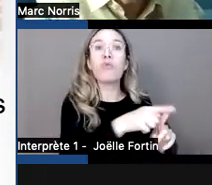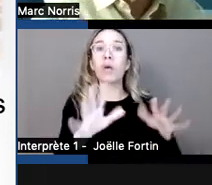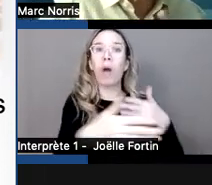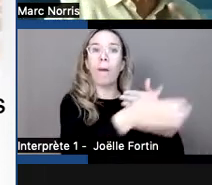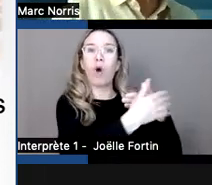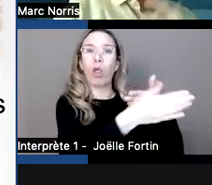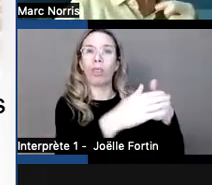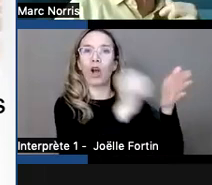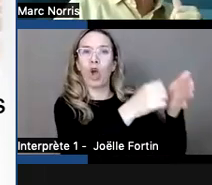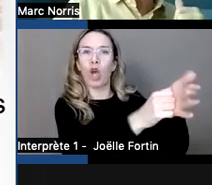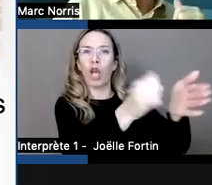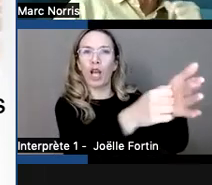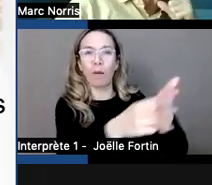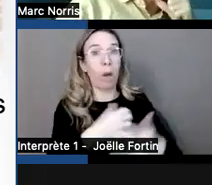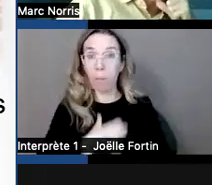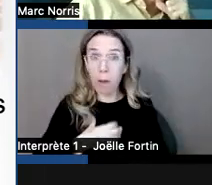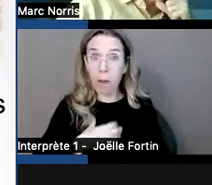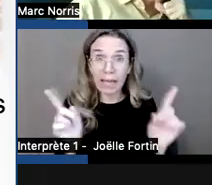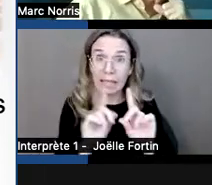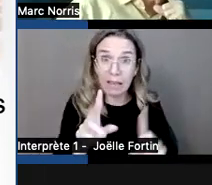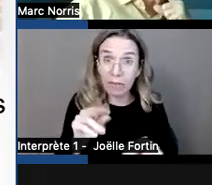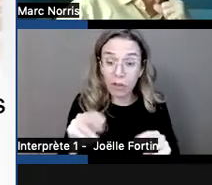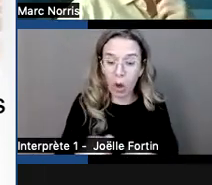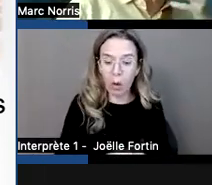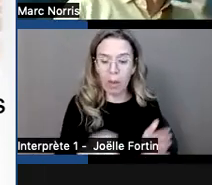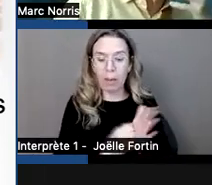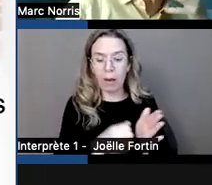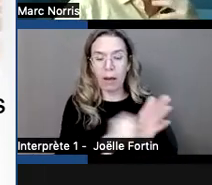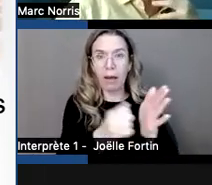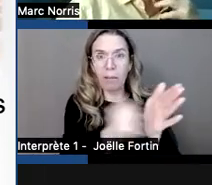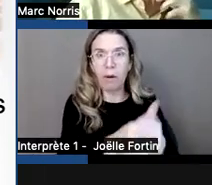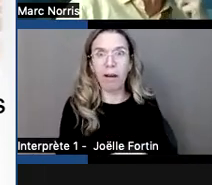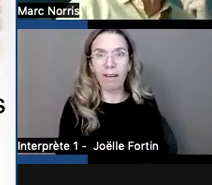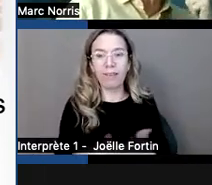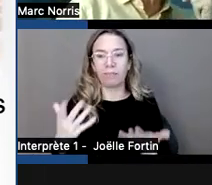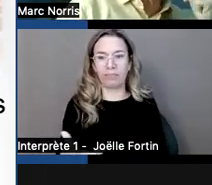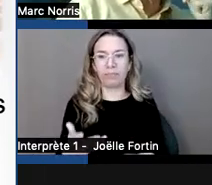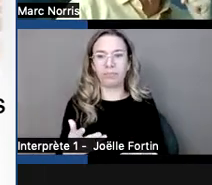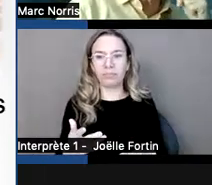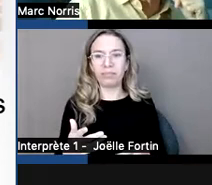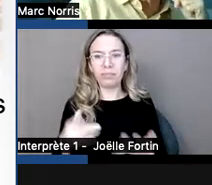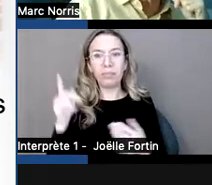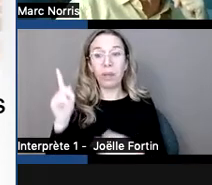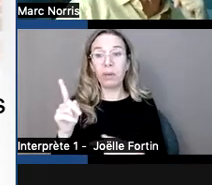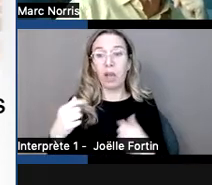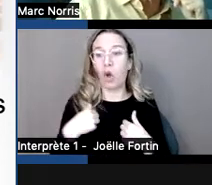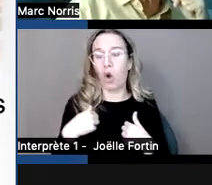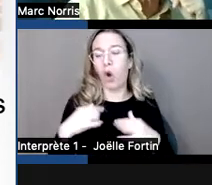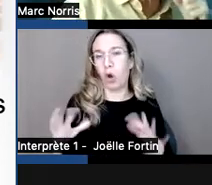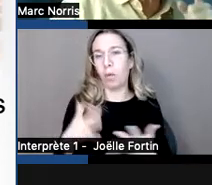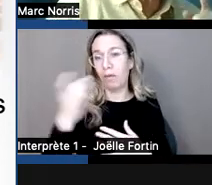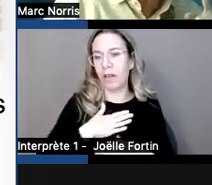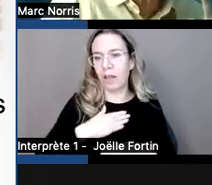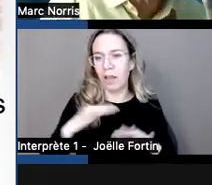chambres, mais il n'était pas agressif. Et préposé, un de nos mantras dans la méthode Montessori,